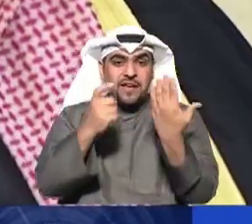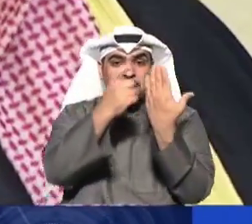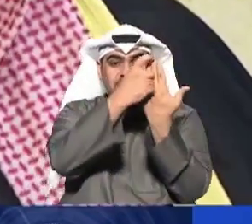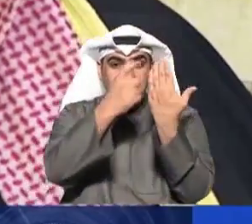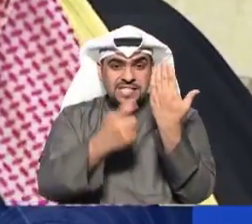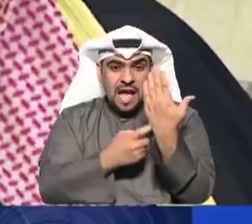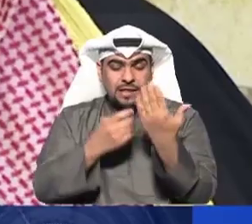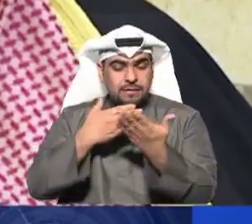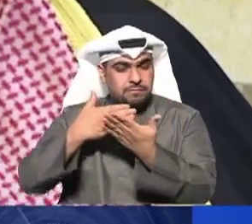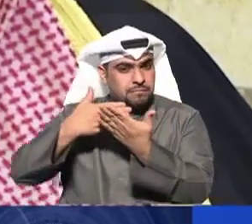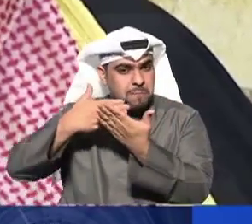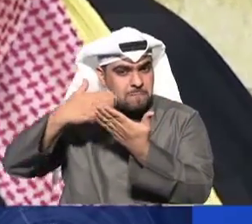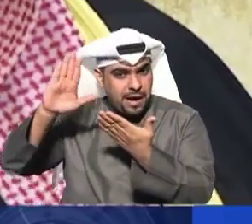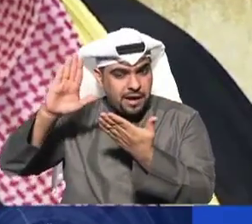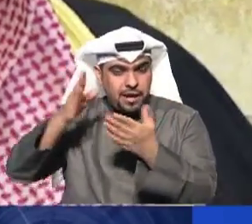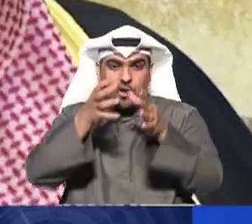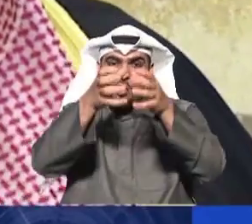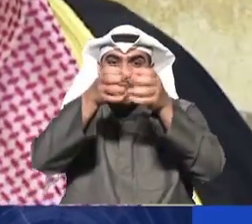العام. يعني